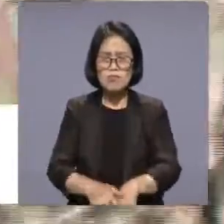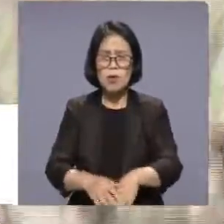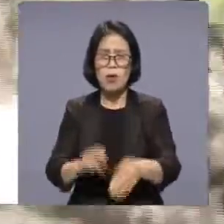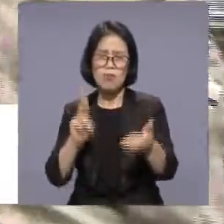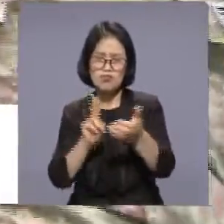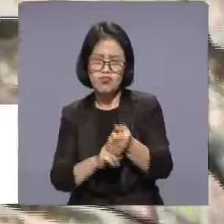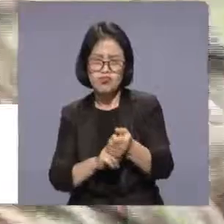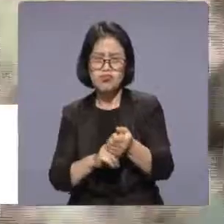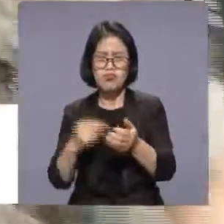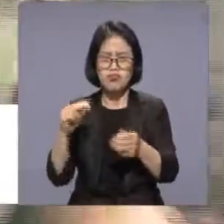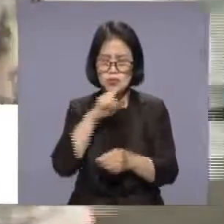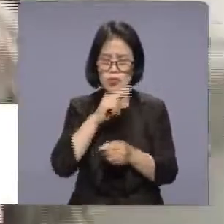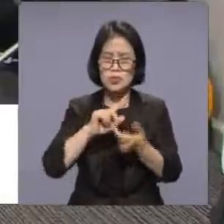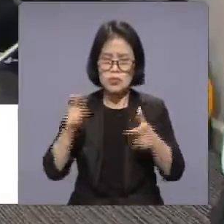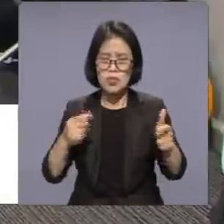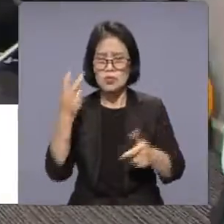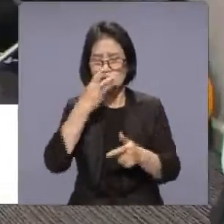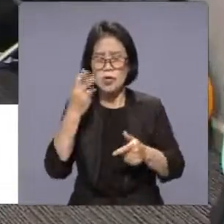수사할 방침입니다.